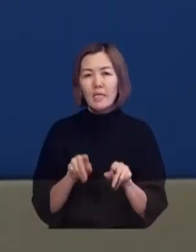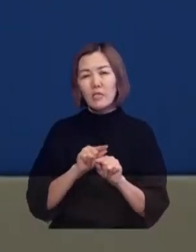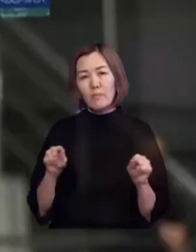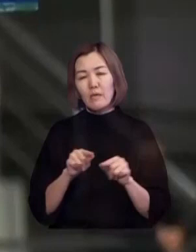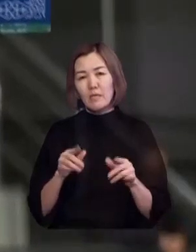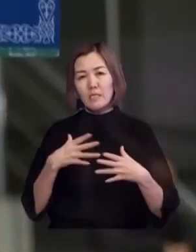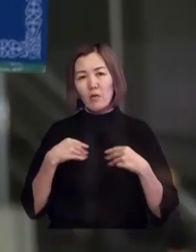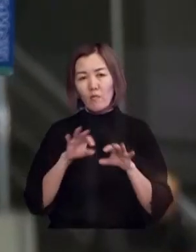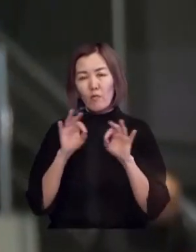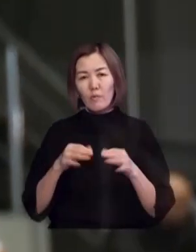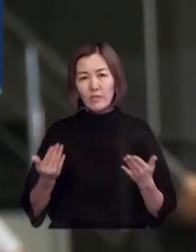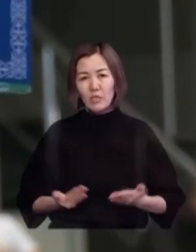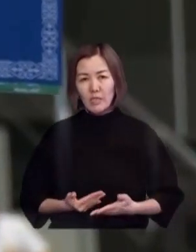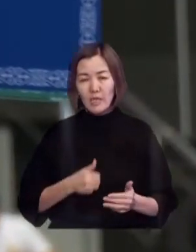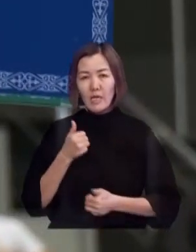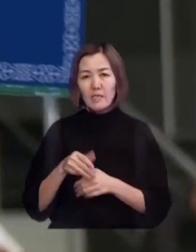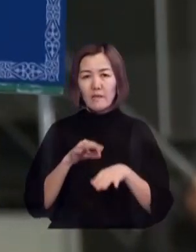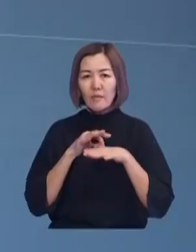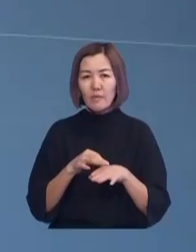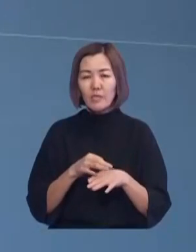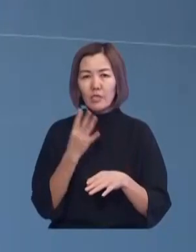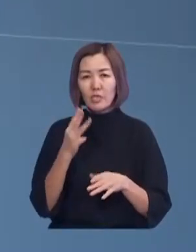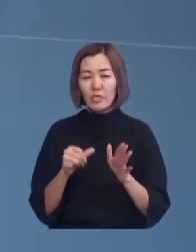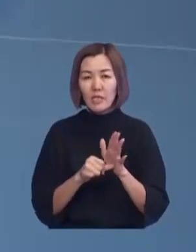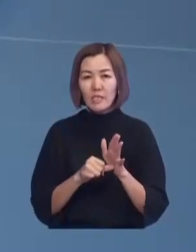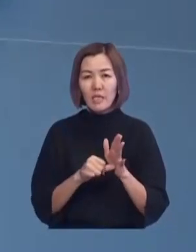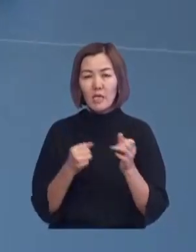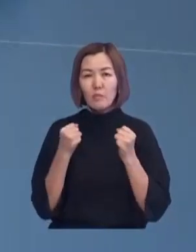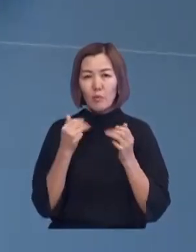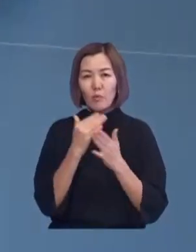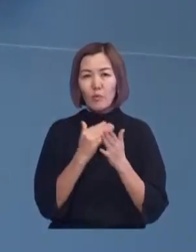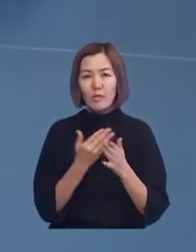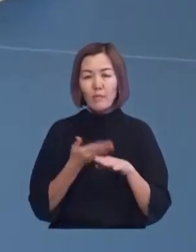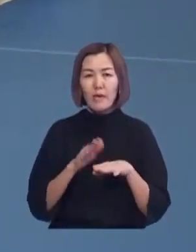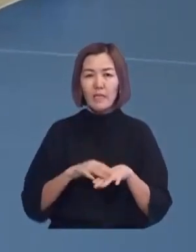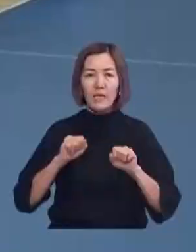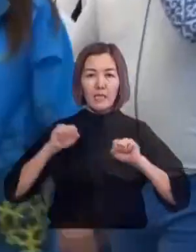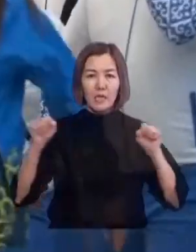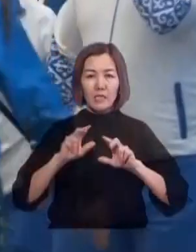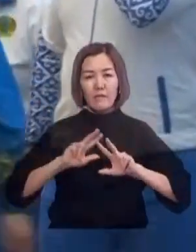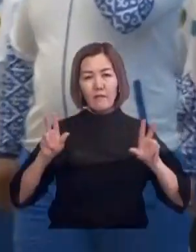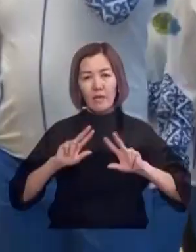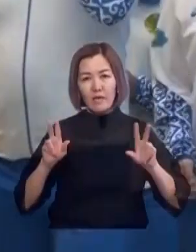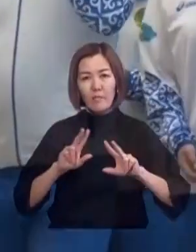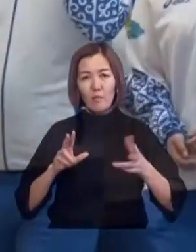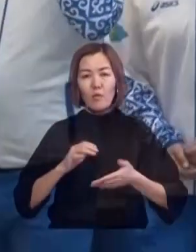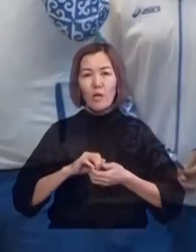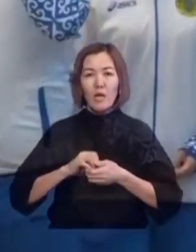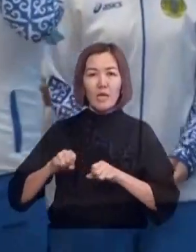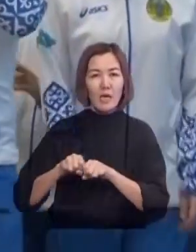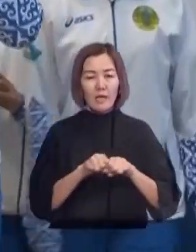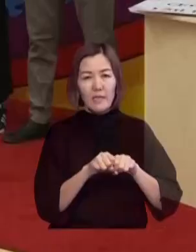пропаганда здорового образа жизни. Соревнования прошли по 6 видам спорта. Это поднятие тяжестей, волейбол, перетягивание каната, рукопашный